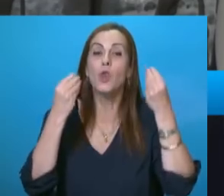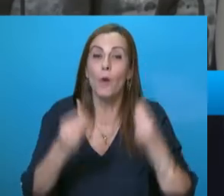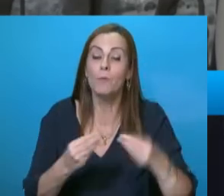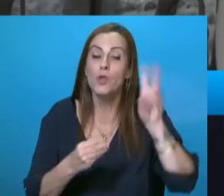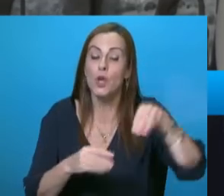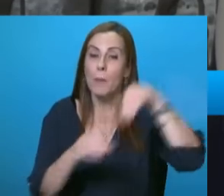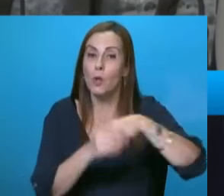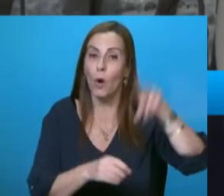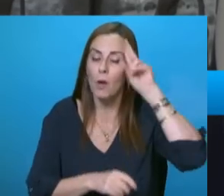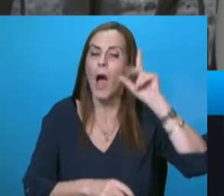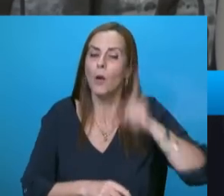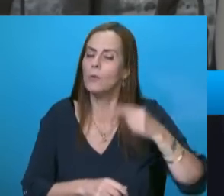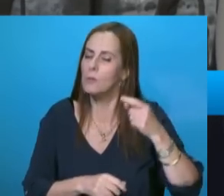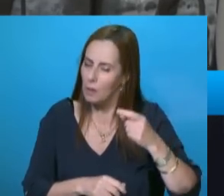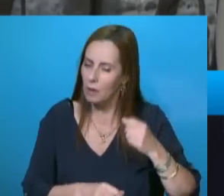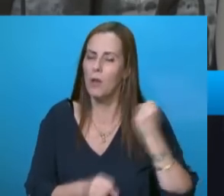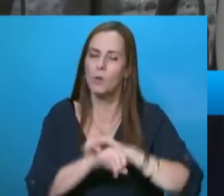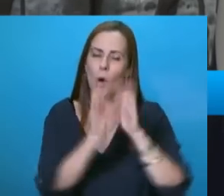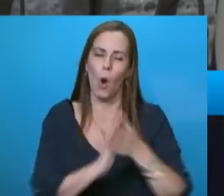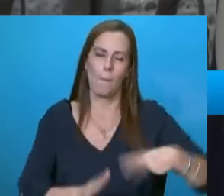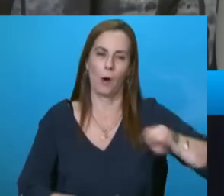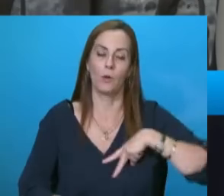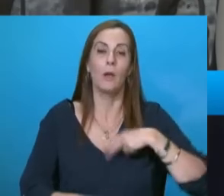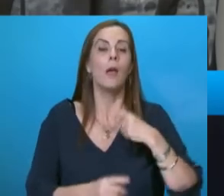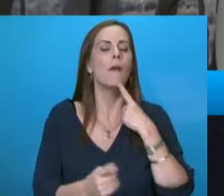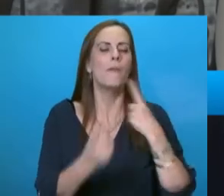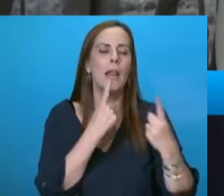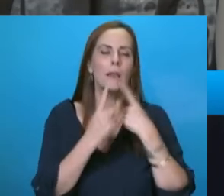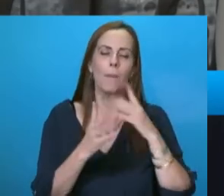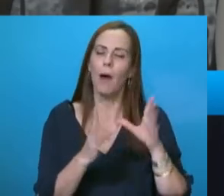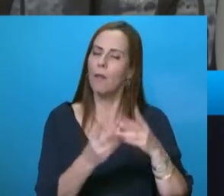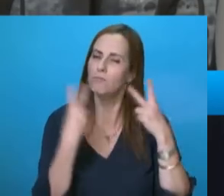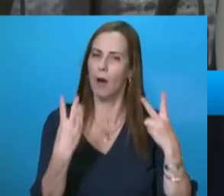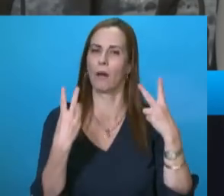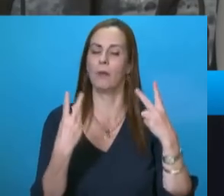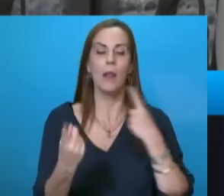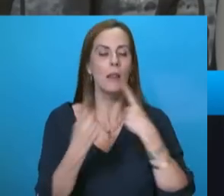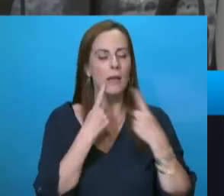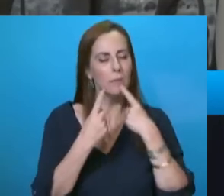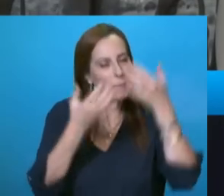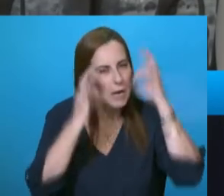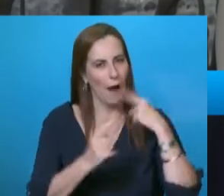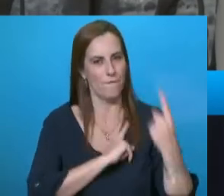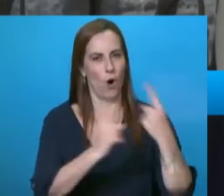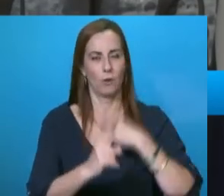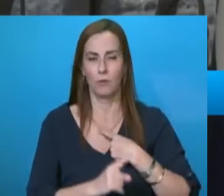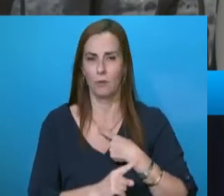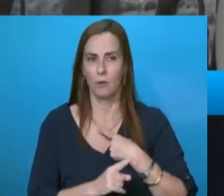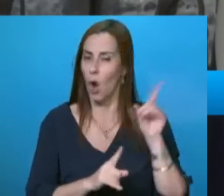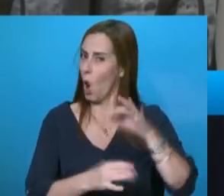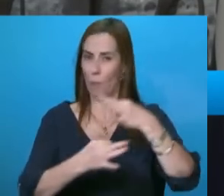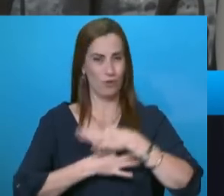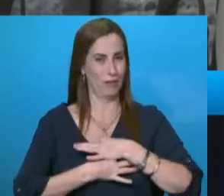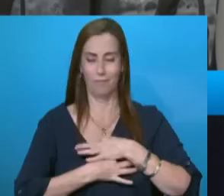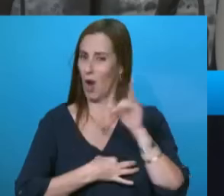שנמצאים בליכוד, עלינו לנהוג באחריות ולקיים שיח ערכי, שיח מכבד. לא למעני,